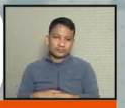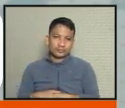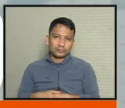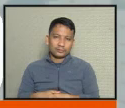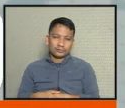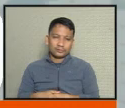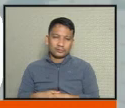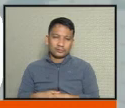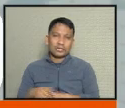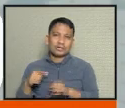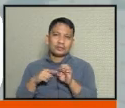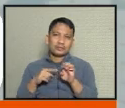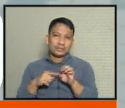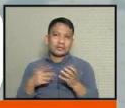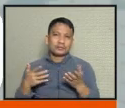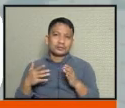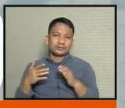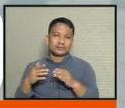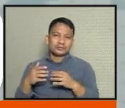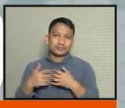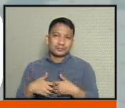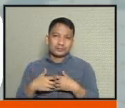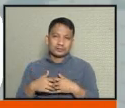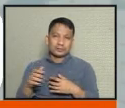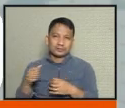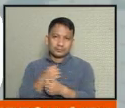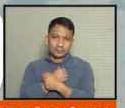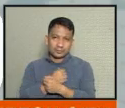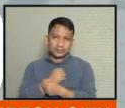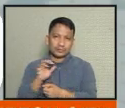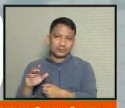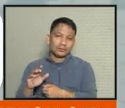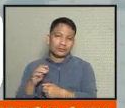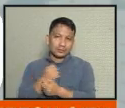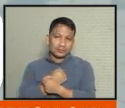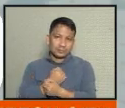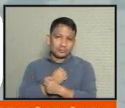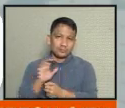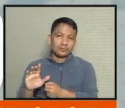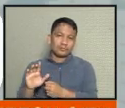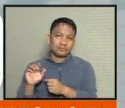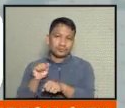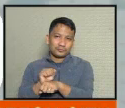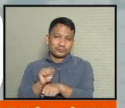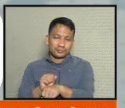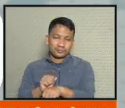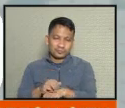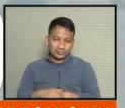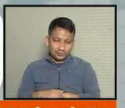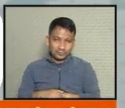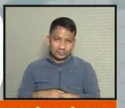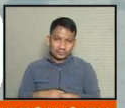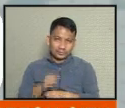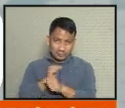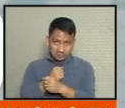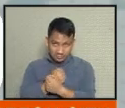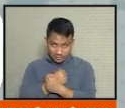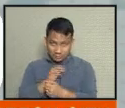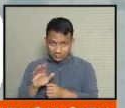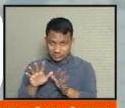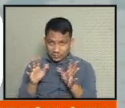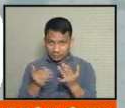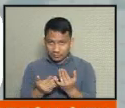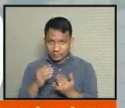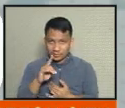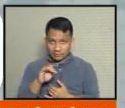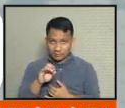Pa-extra lang po, sir. Okay. Mahal mo ba yung trabaho mo diyan sa Del Monte Motors? Ano po, sir? Mahal mo ba yung trabaho mo sa Del Monte